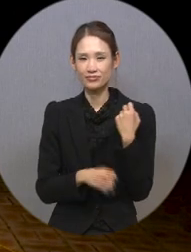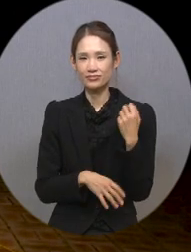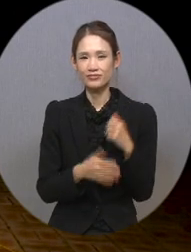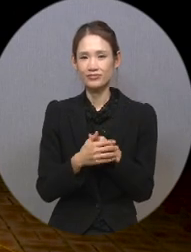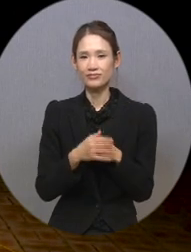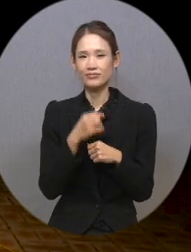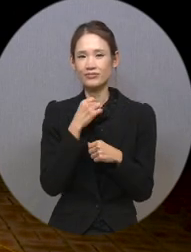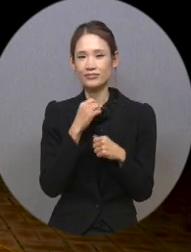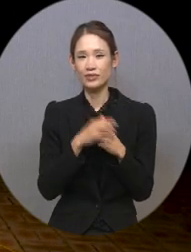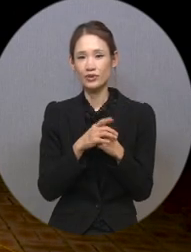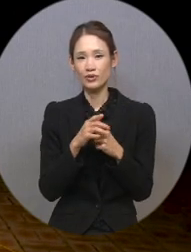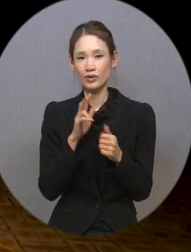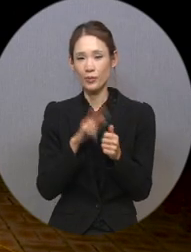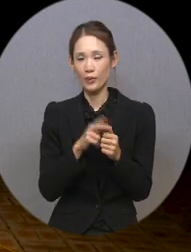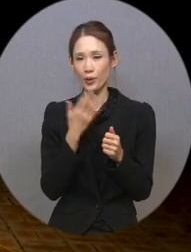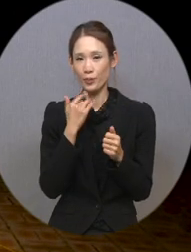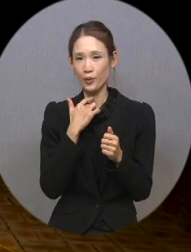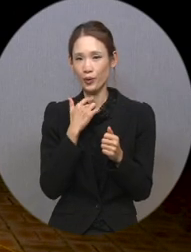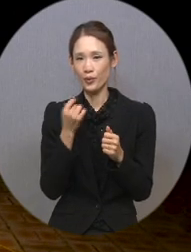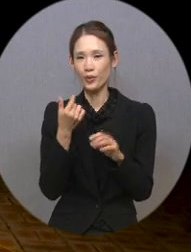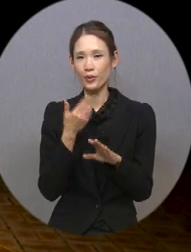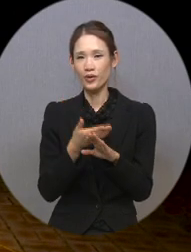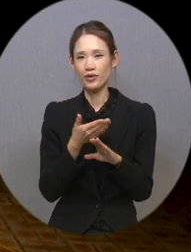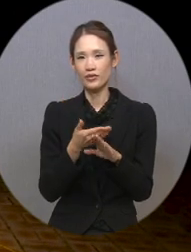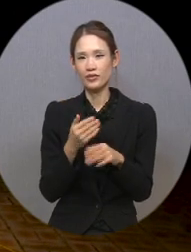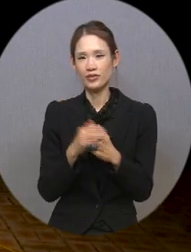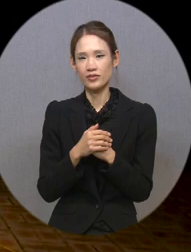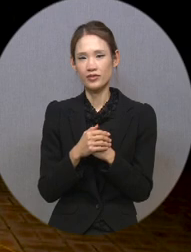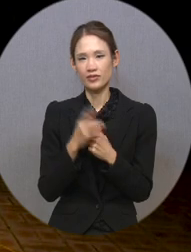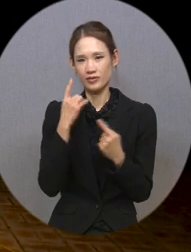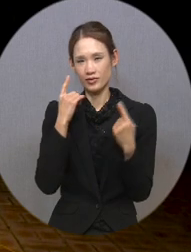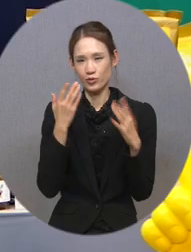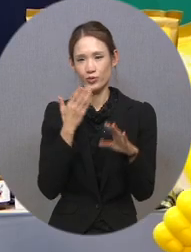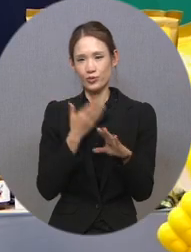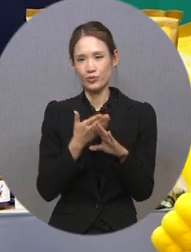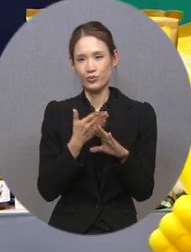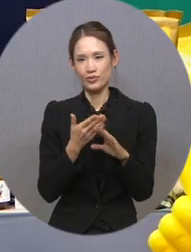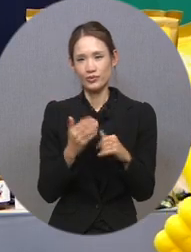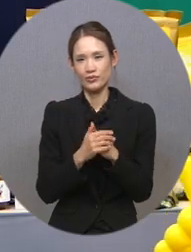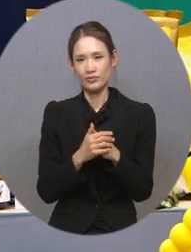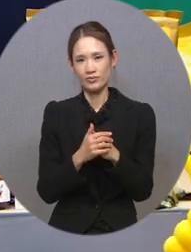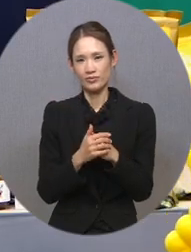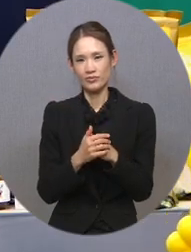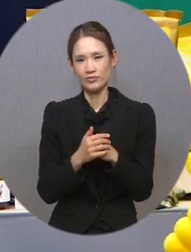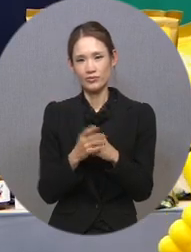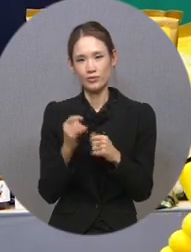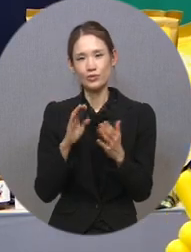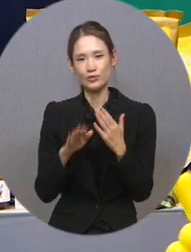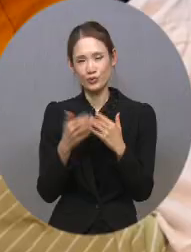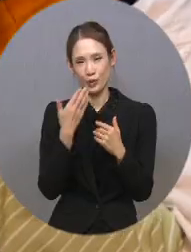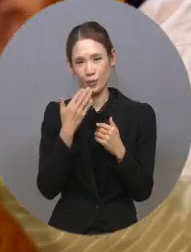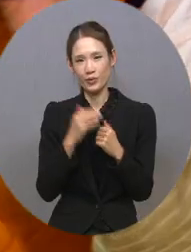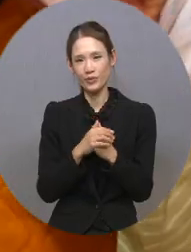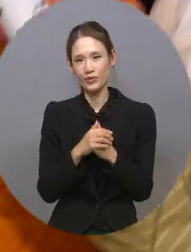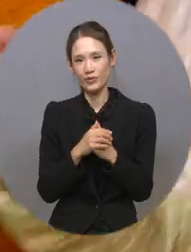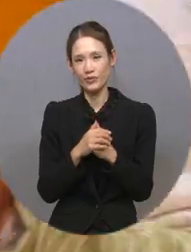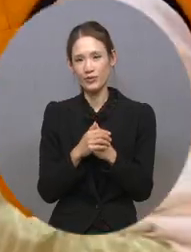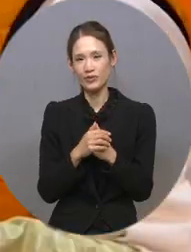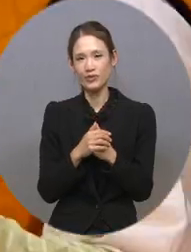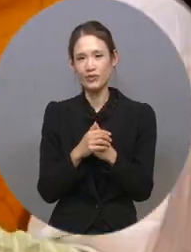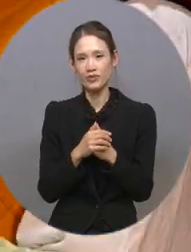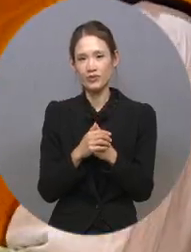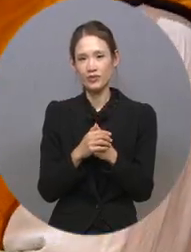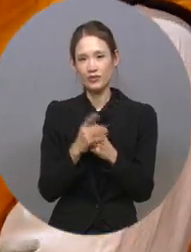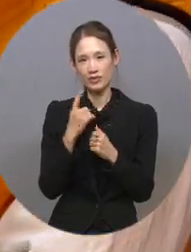뭐 마트에서 먹어봤던 그런 요구르트하고는요. 유제품하고는 확실히 다른 것 같아요. 그 우리도 조금 이따 먹어봐야겠다. 예. 오케이, 알겠어요.